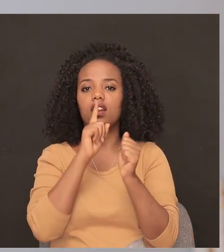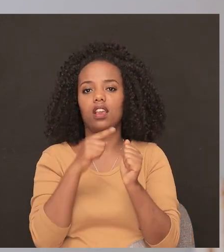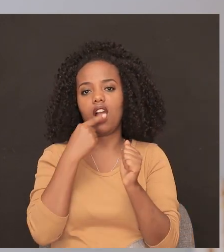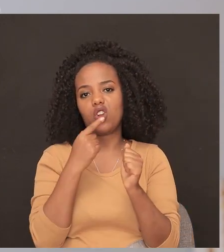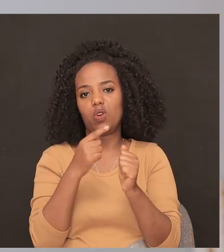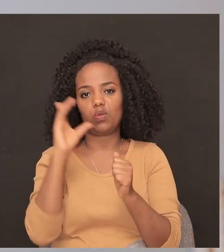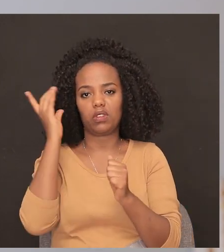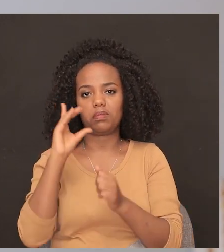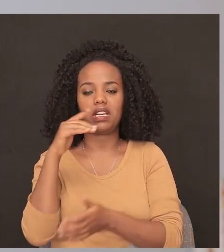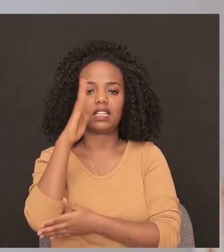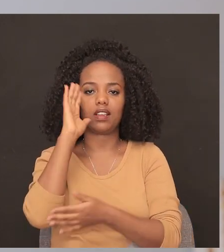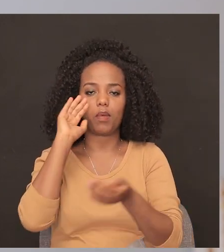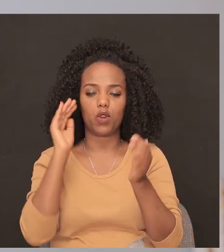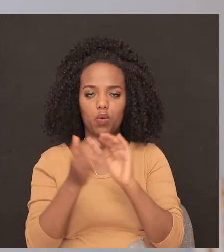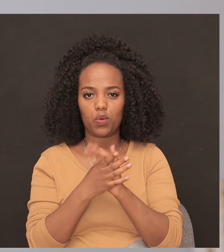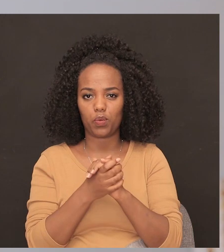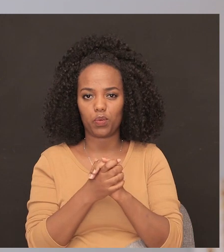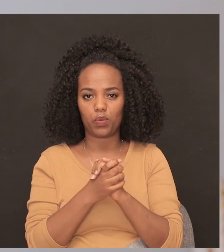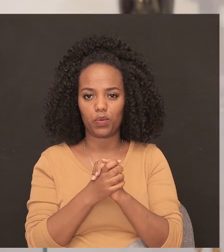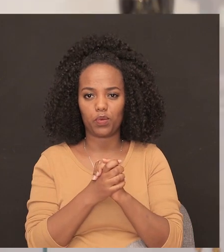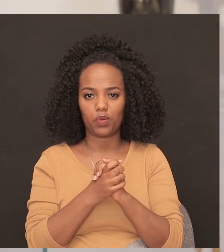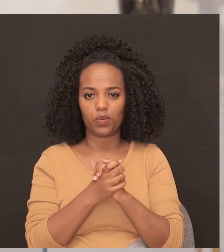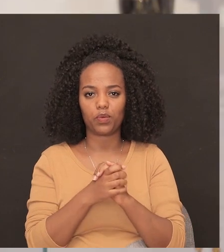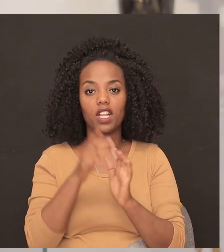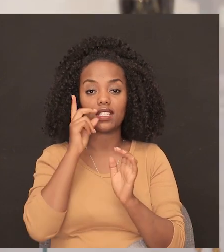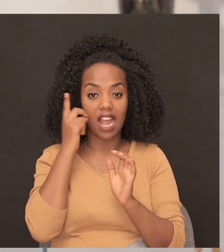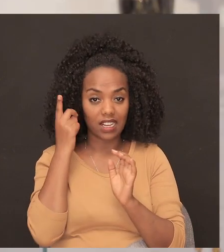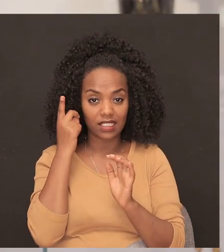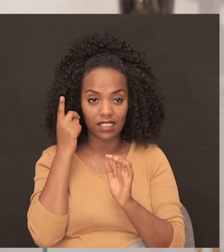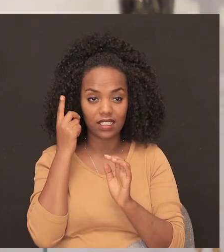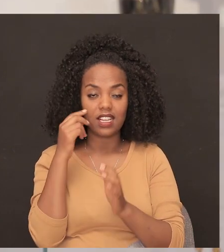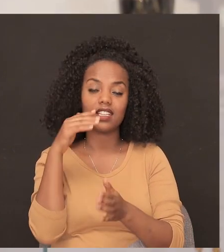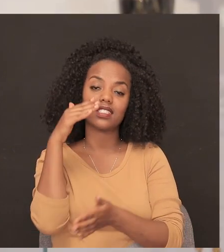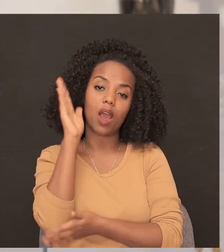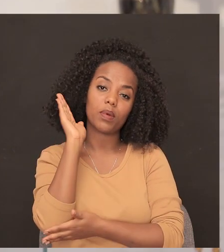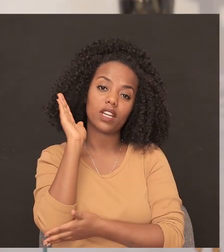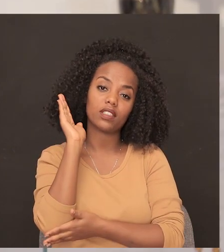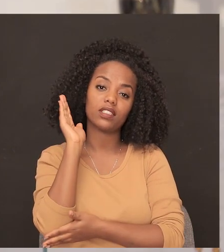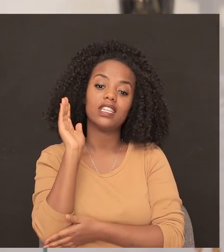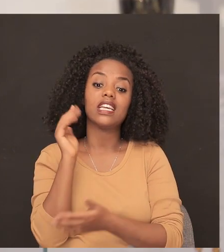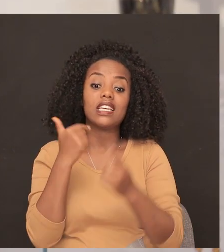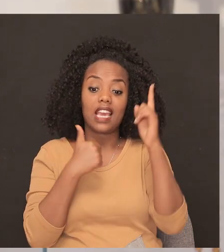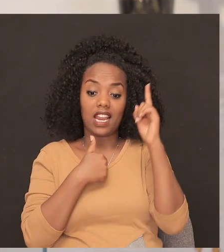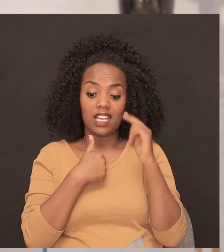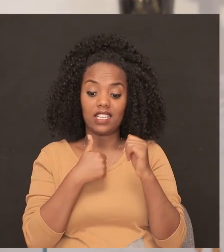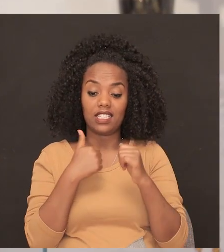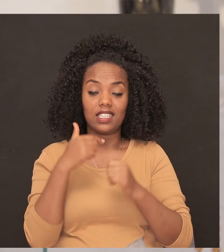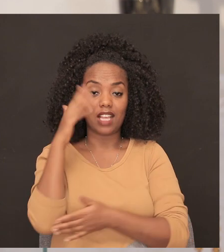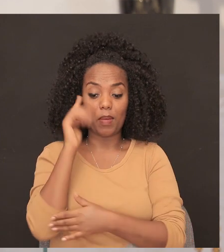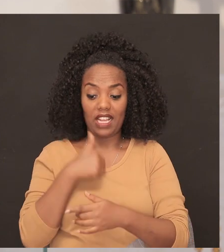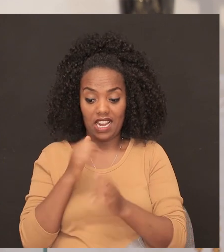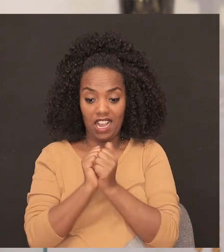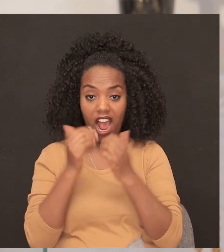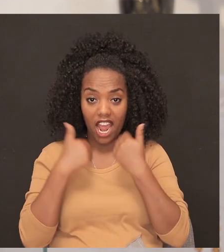ክብር ለእግዚአብሔር ይሁን። ይስሐቅ እግዚአብሔርማ ከኔ ጋር ካለ ብሎ